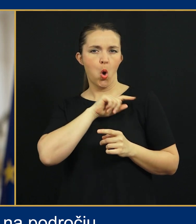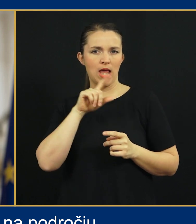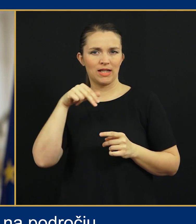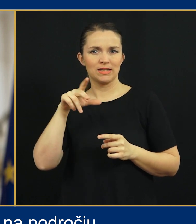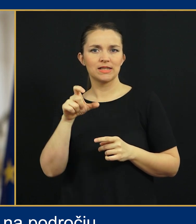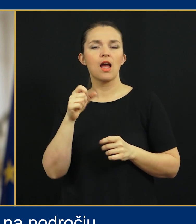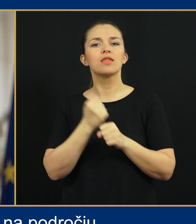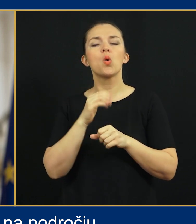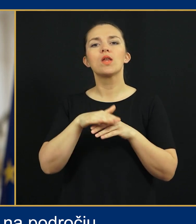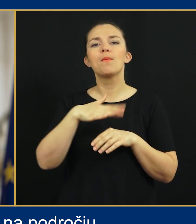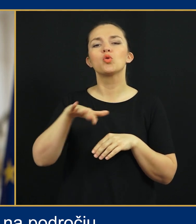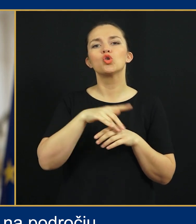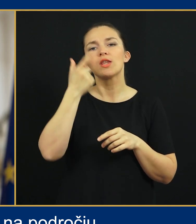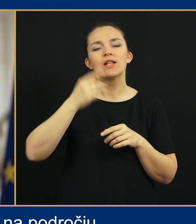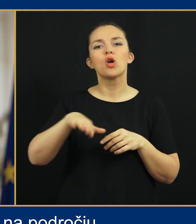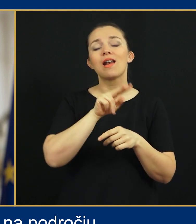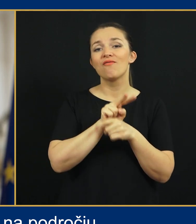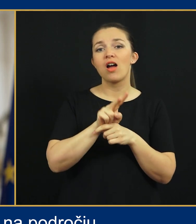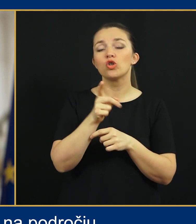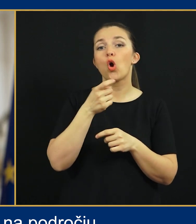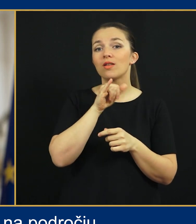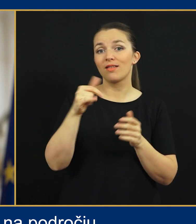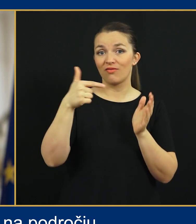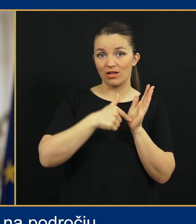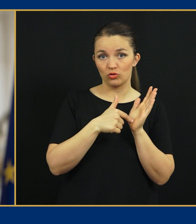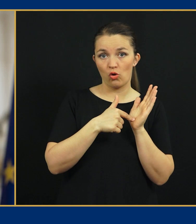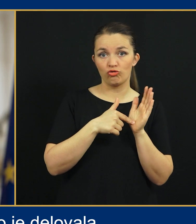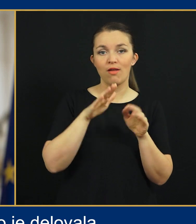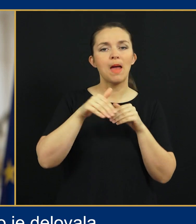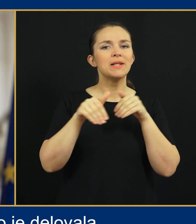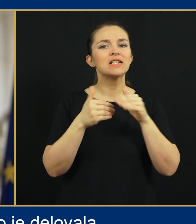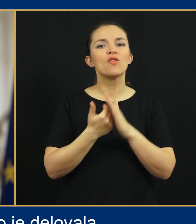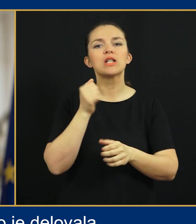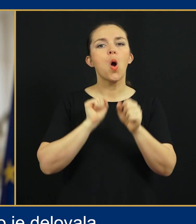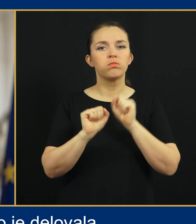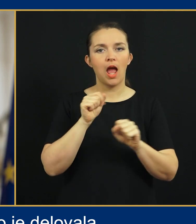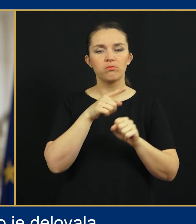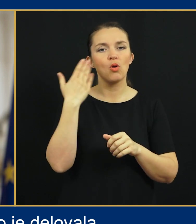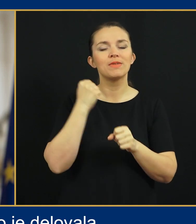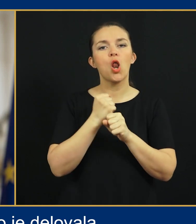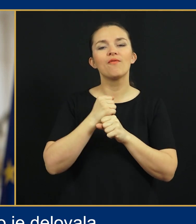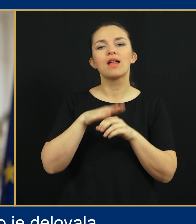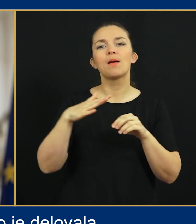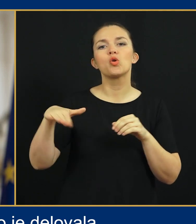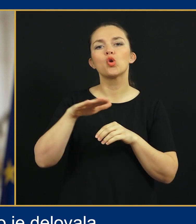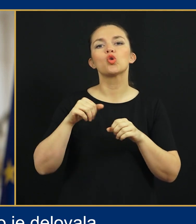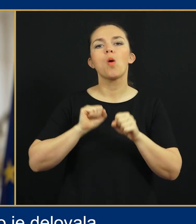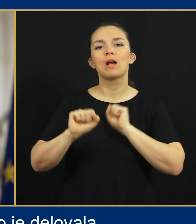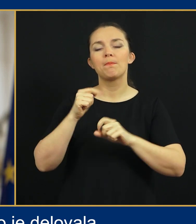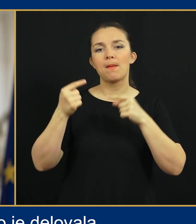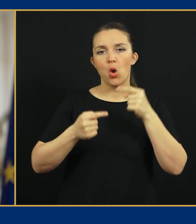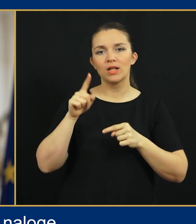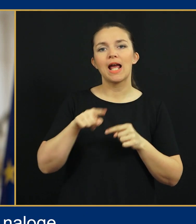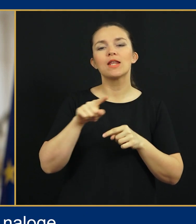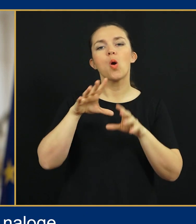Dolenc deluje na področju nacionalne varnosti od leta 2000. Na Ministrstvu za obrambo je delovala na področju obrambne